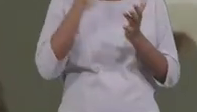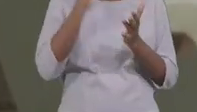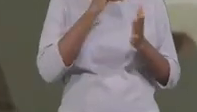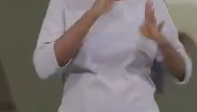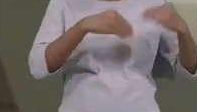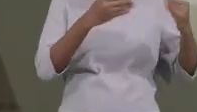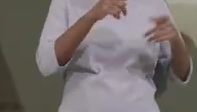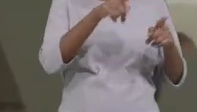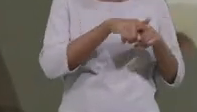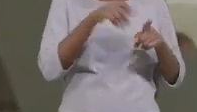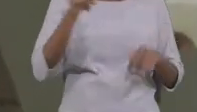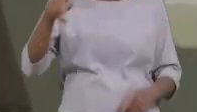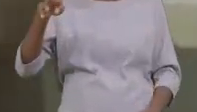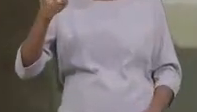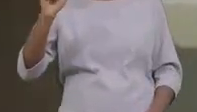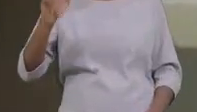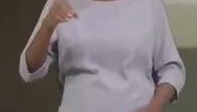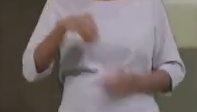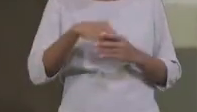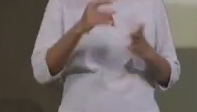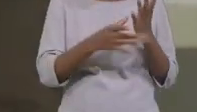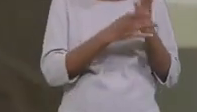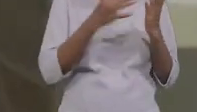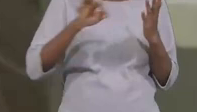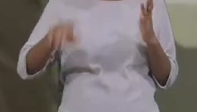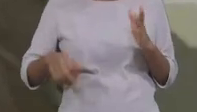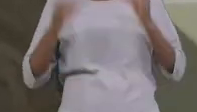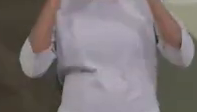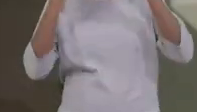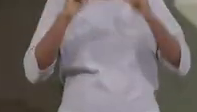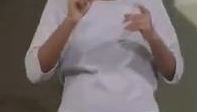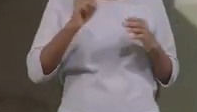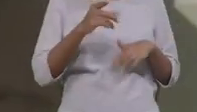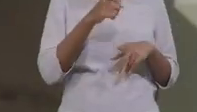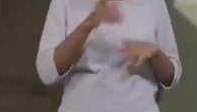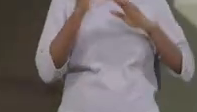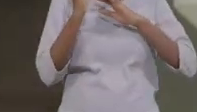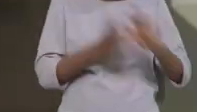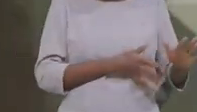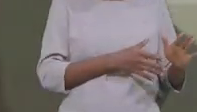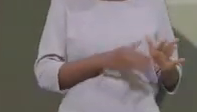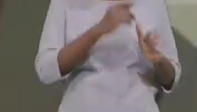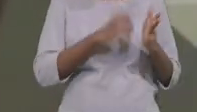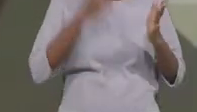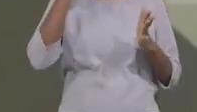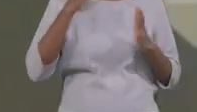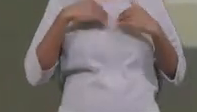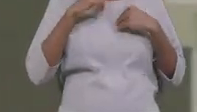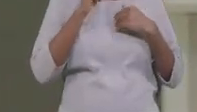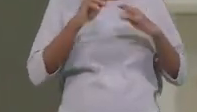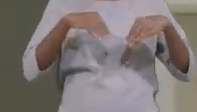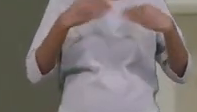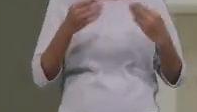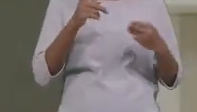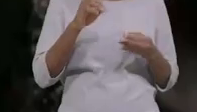Il dit qu'il ne va pas te livrer comme proie entre les mains d'un terrible. C'est pourquoi tu abandonnes ce que Dieu ne t'a